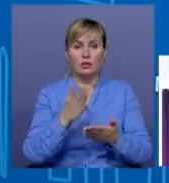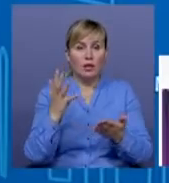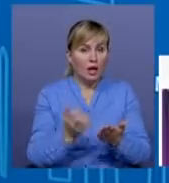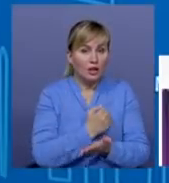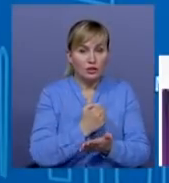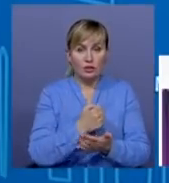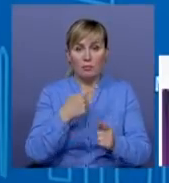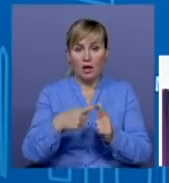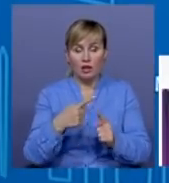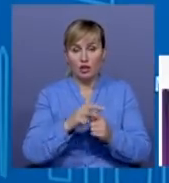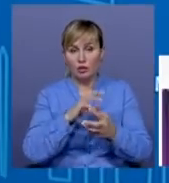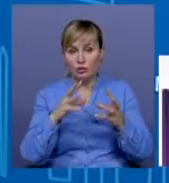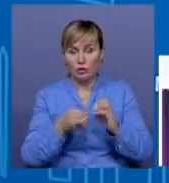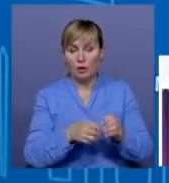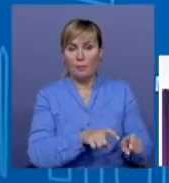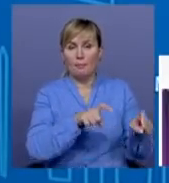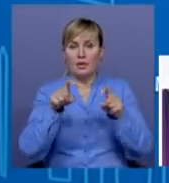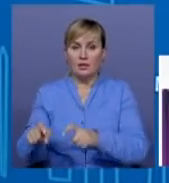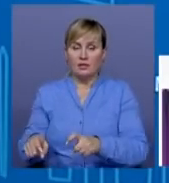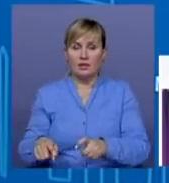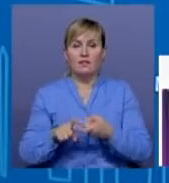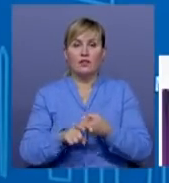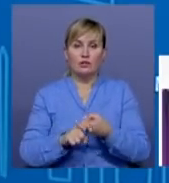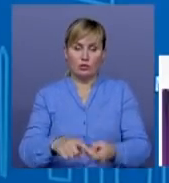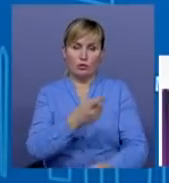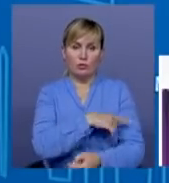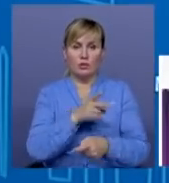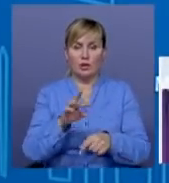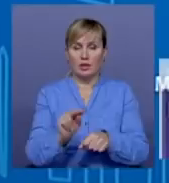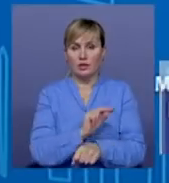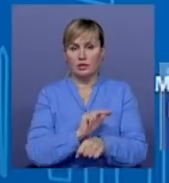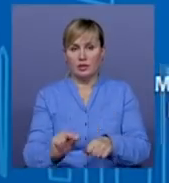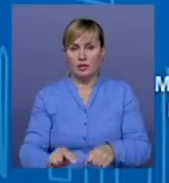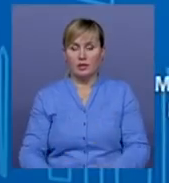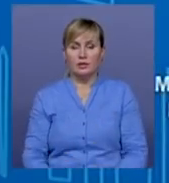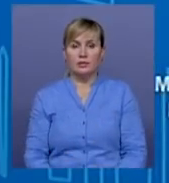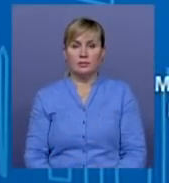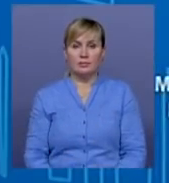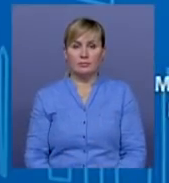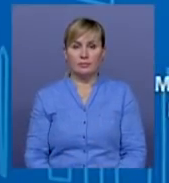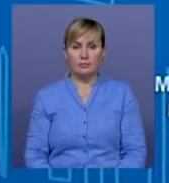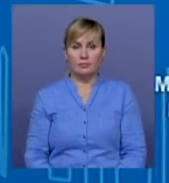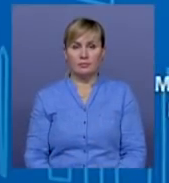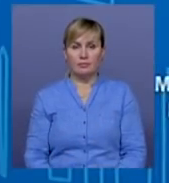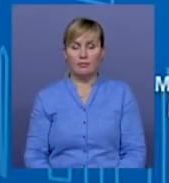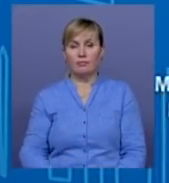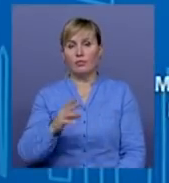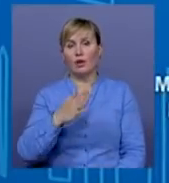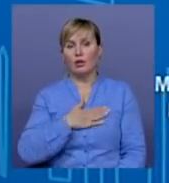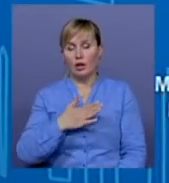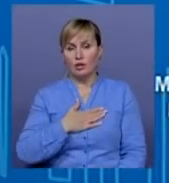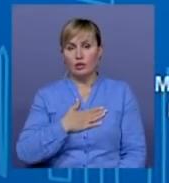результатов анализов он переведен в инфекционный госпиталь для лечения. По нашим